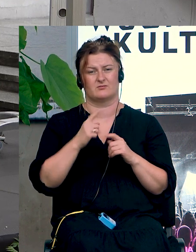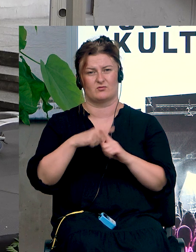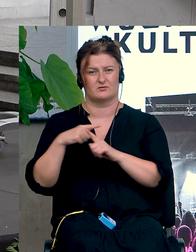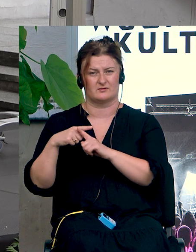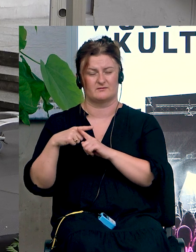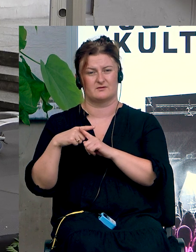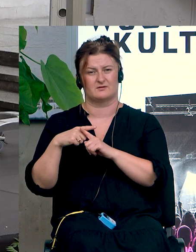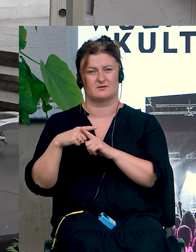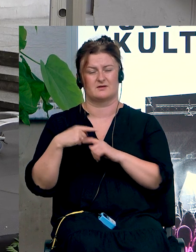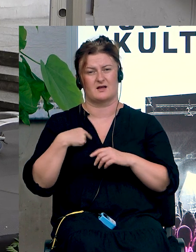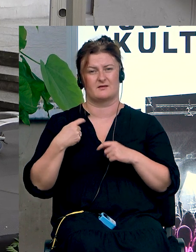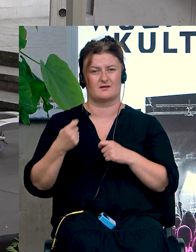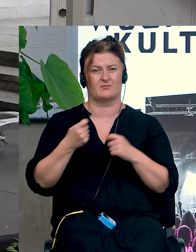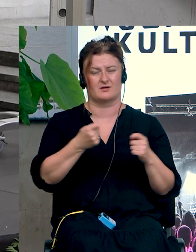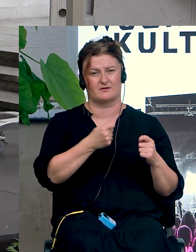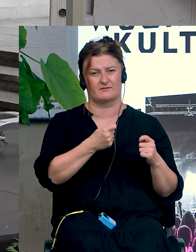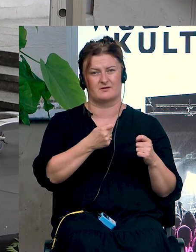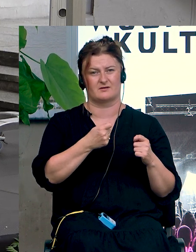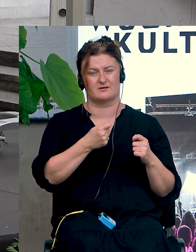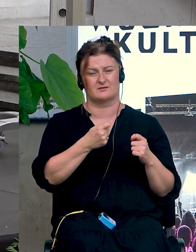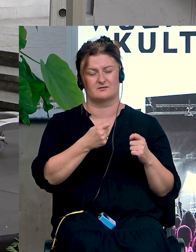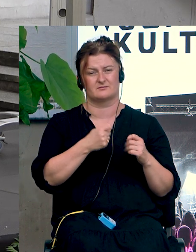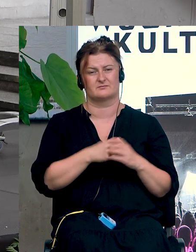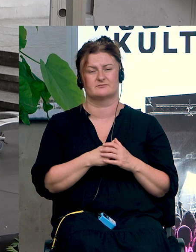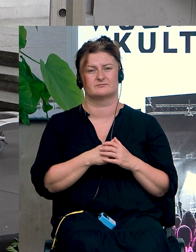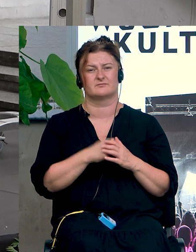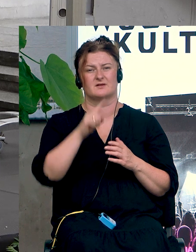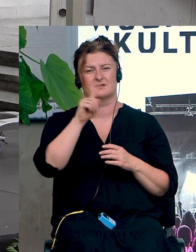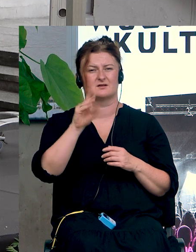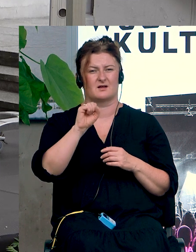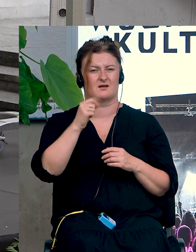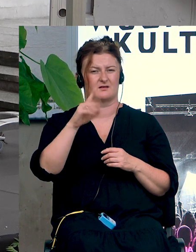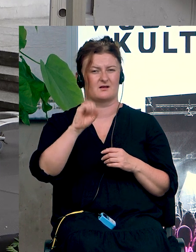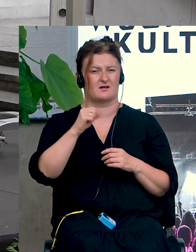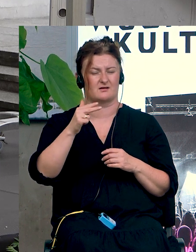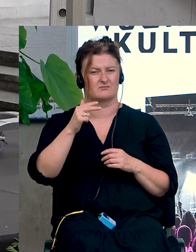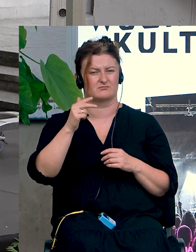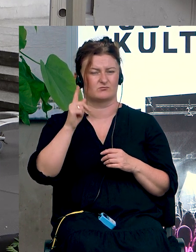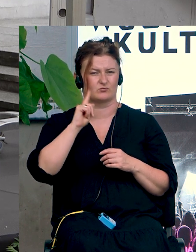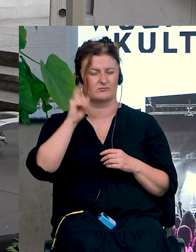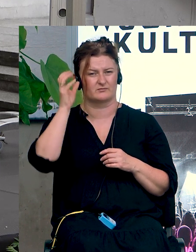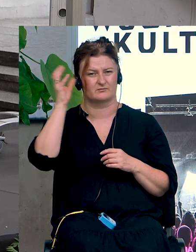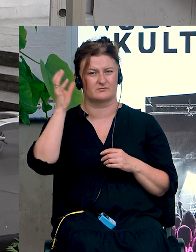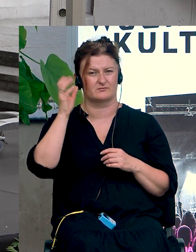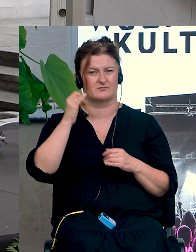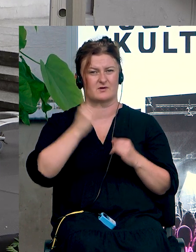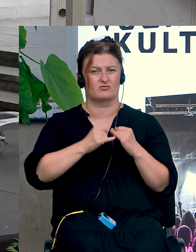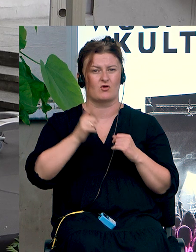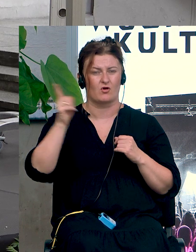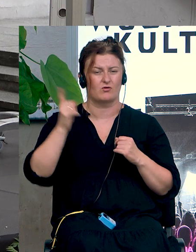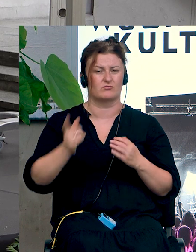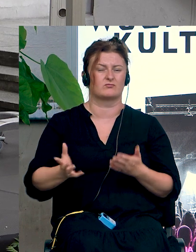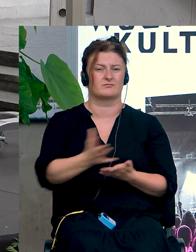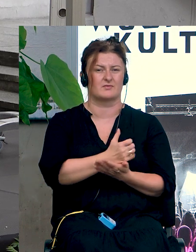пожитечне, то я захęcam, а пропос Сергія Жадана, ponieważ wielu osobom wydaje się, że skoro on zbierał